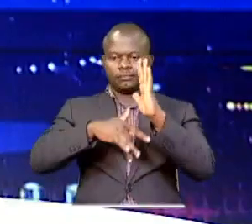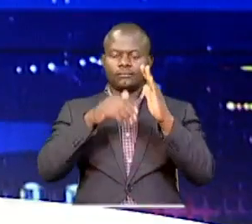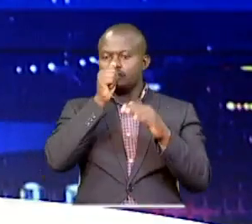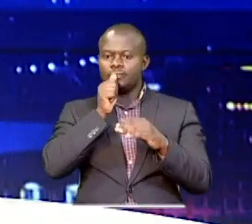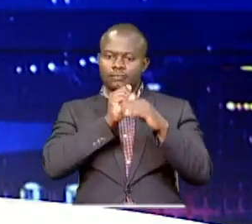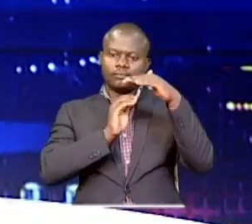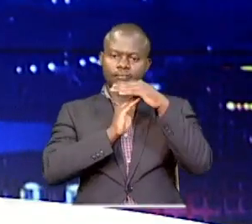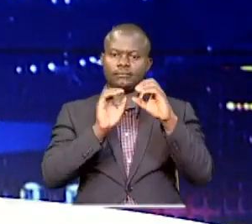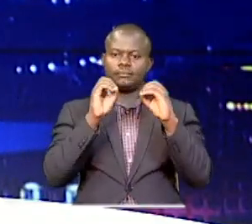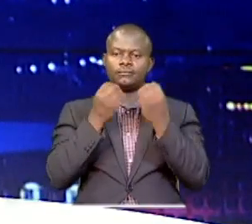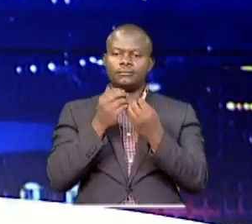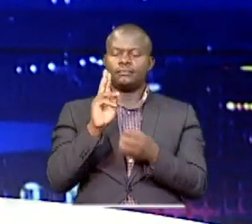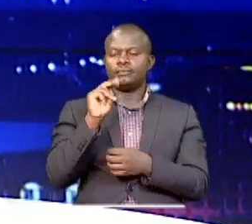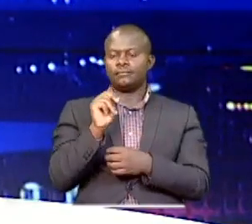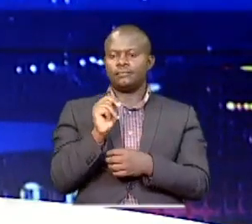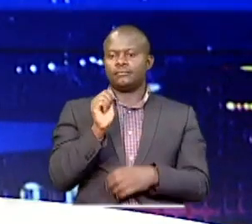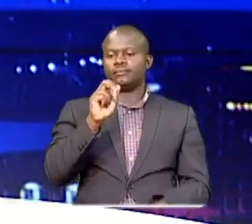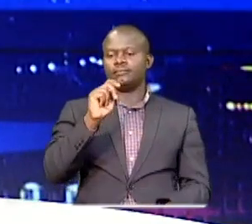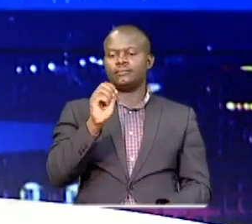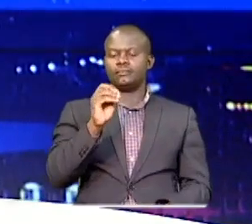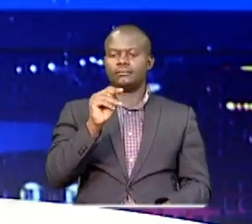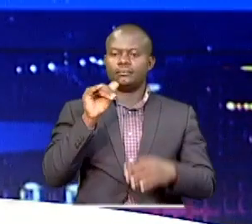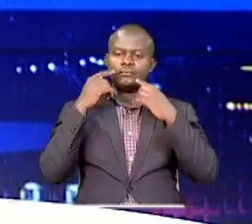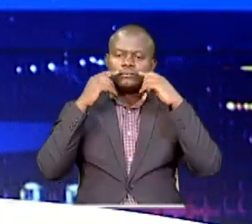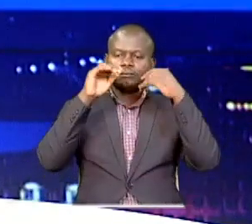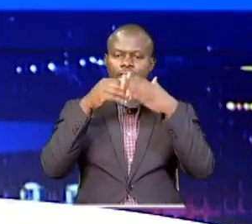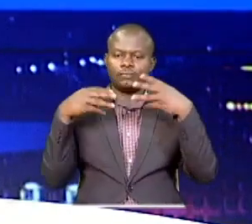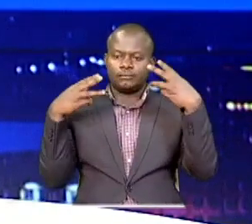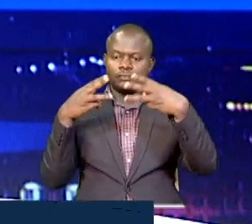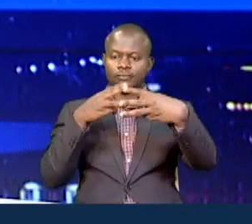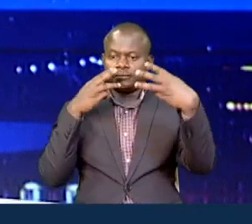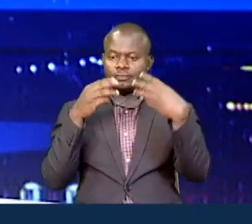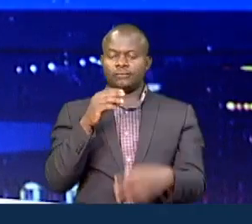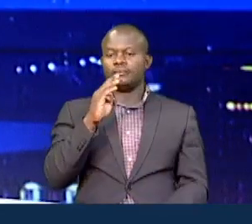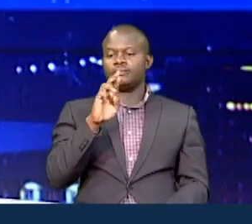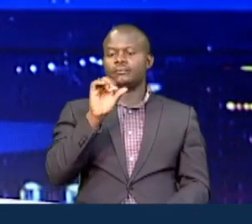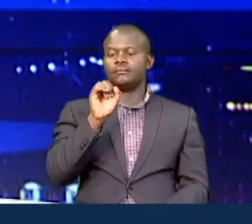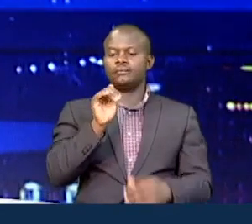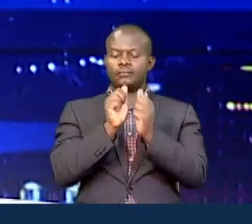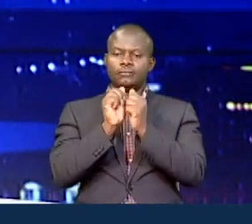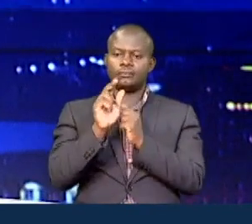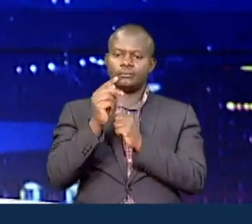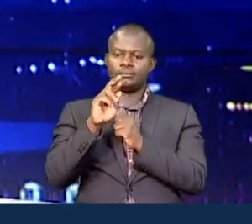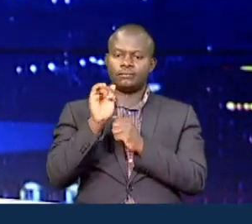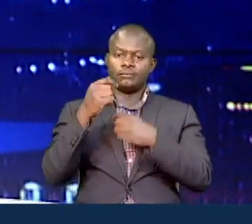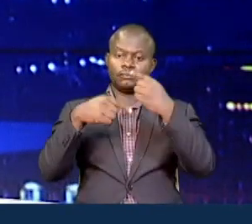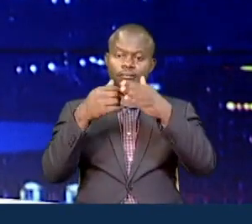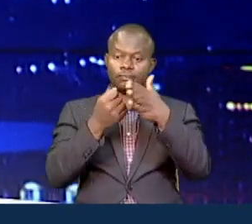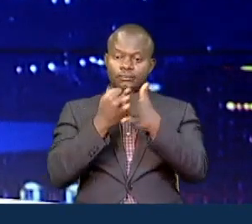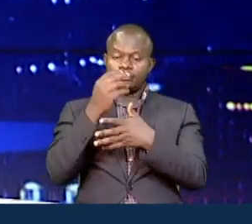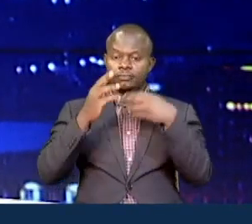Umunyamabanga mukuru w'umuryango w'abibumbye Antonio Guterres atangaza ko intambara y'Uburusiya na Ukraine ari ikomeje gutuma isi